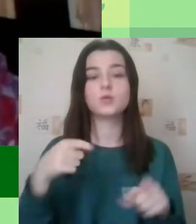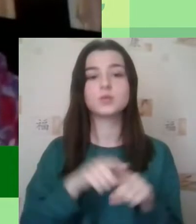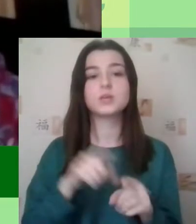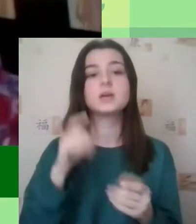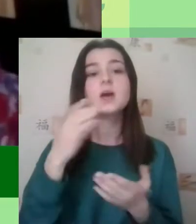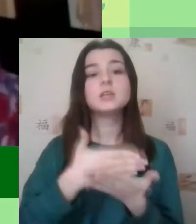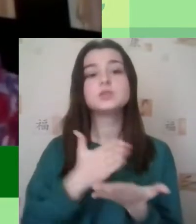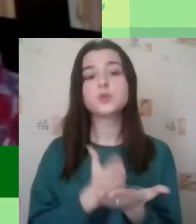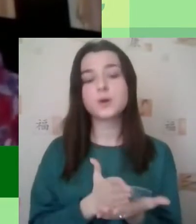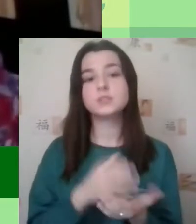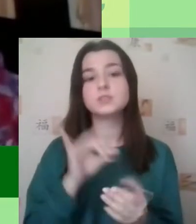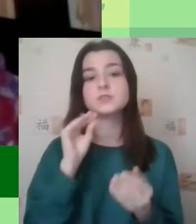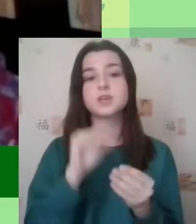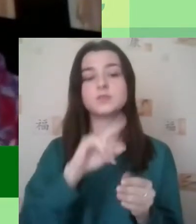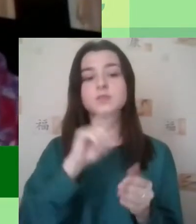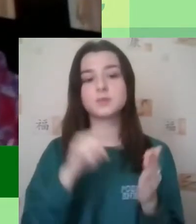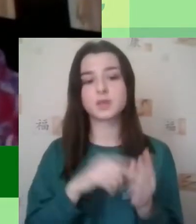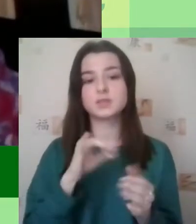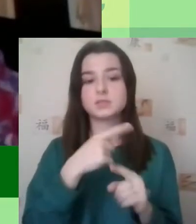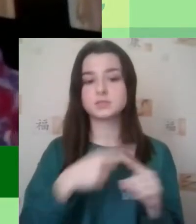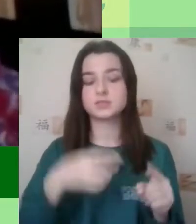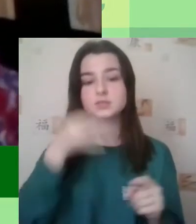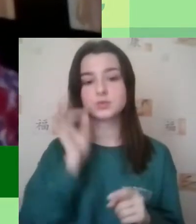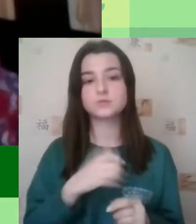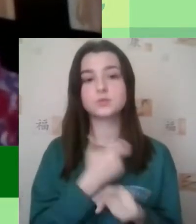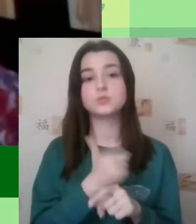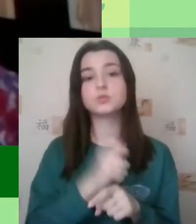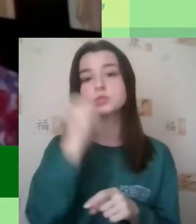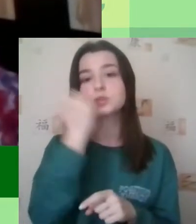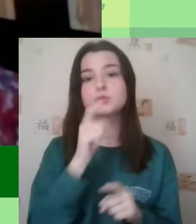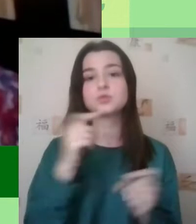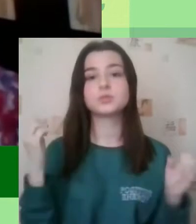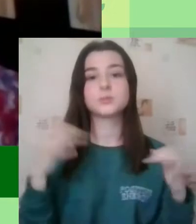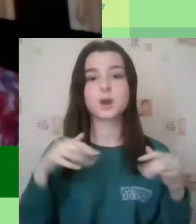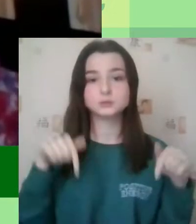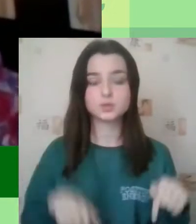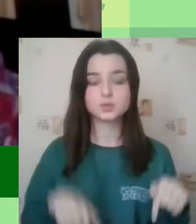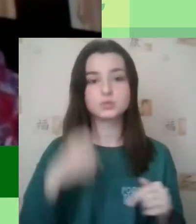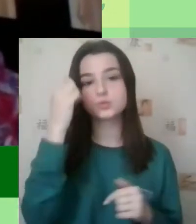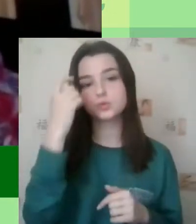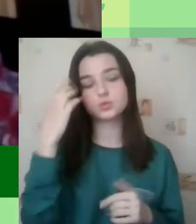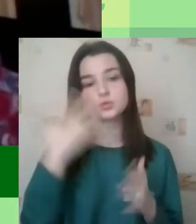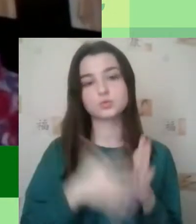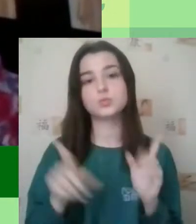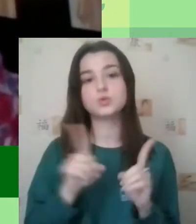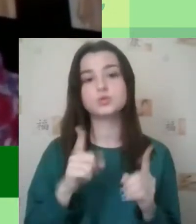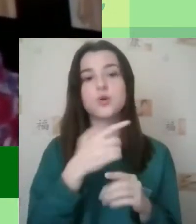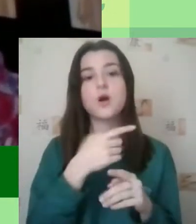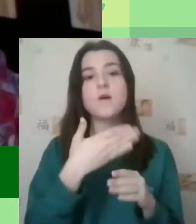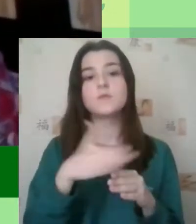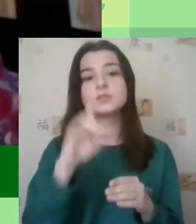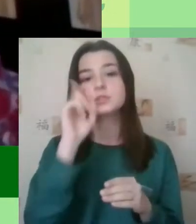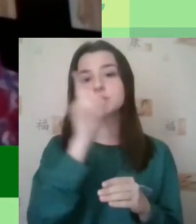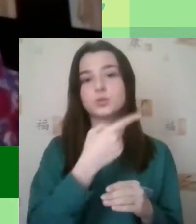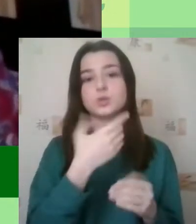слухати, ставити питання, а мені ділитись досвідом. Дуже дякую за те, що зібралися. Зрозуміло, що виділити годину свого часу на те,